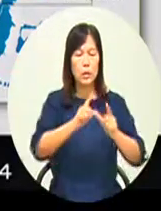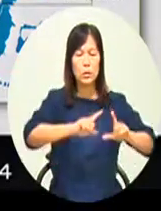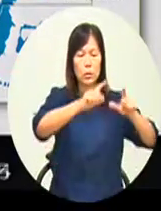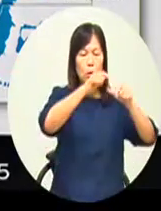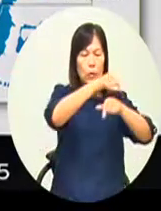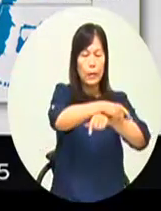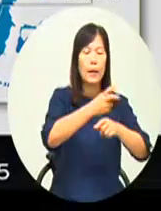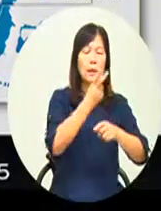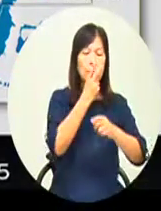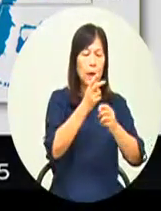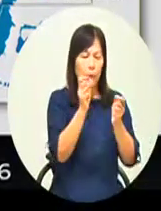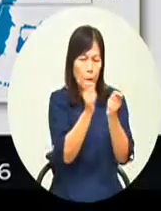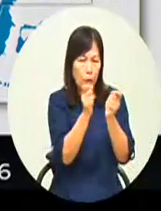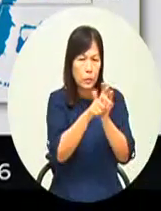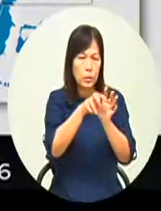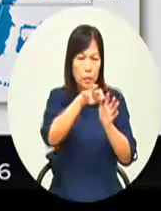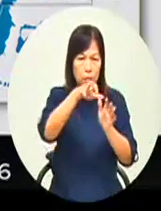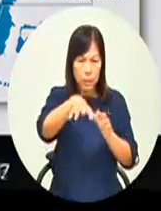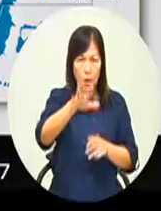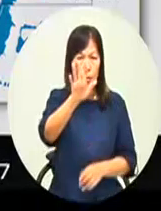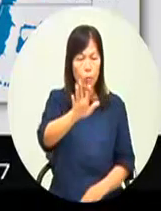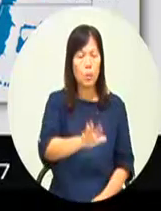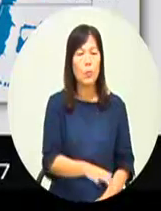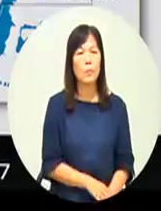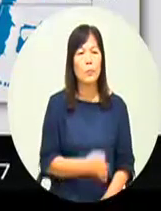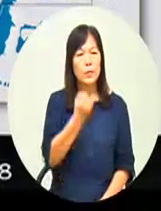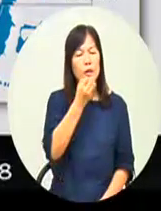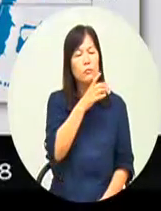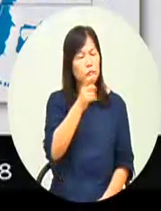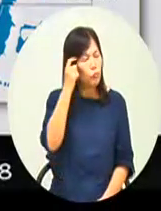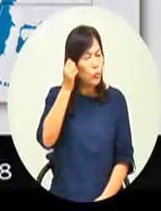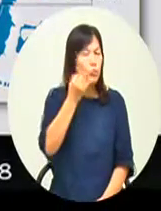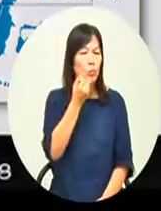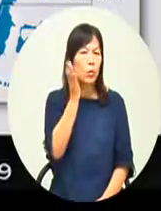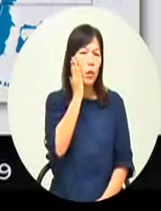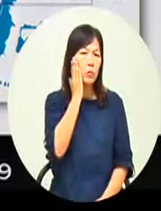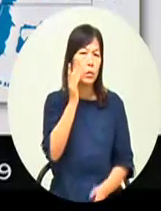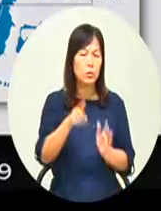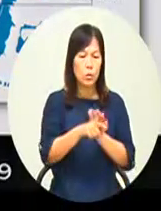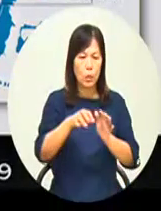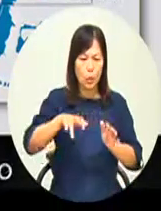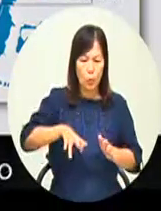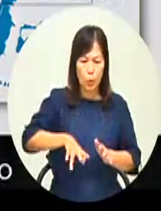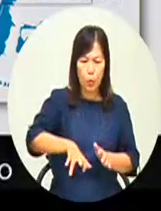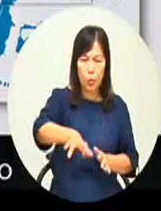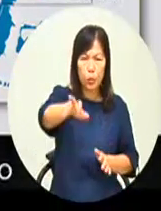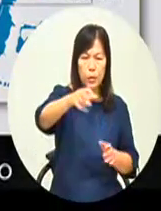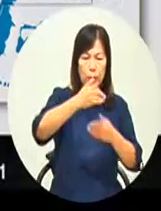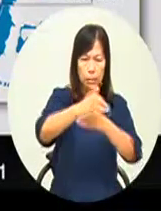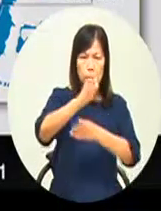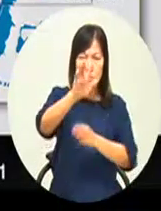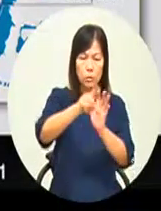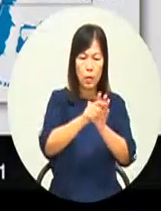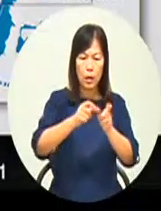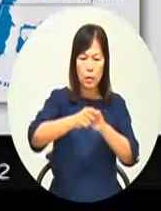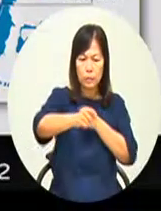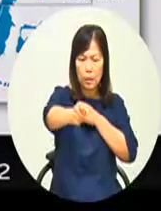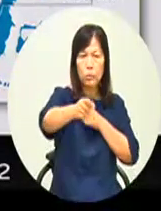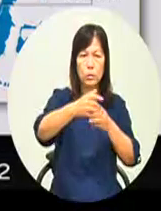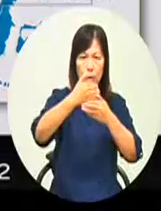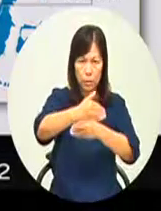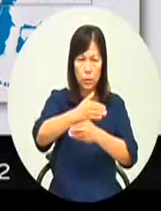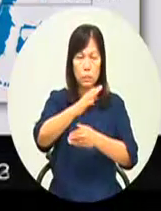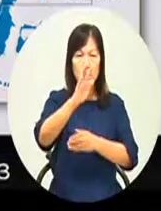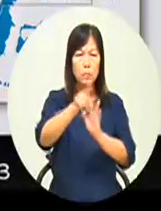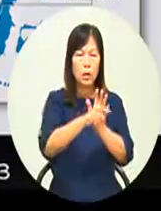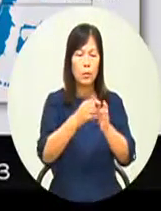一个机场，但是很可惜的，倒是我们的这个跑道航线的一个限制，这个长度的限制，也让